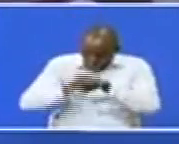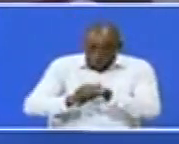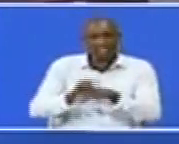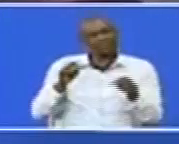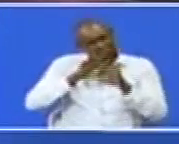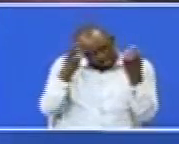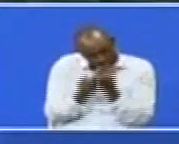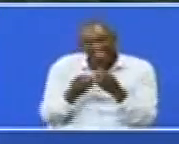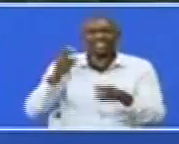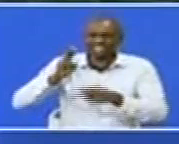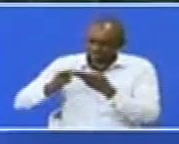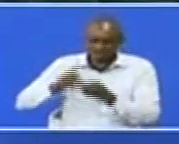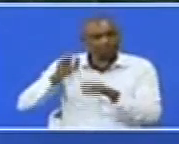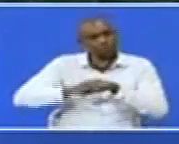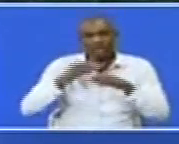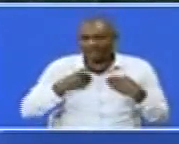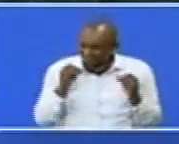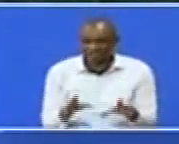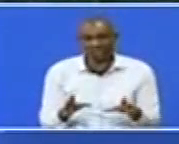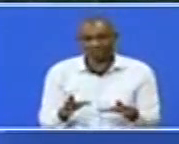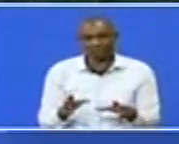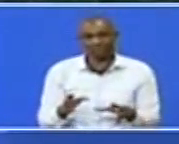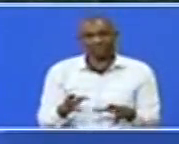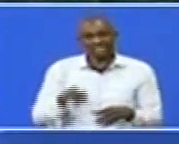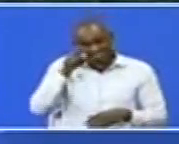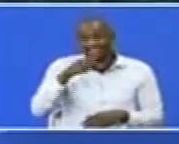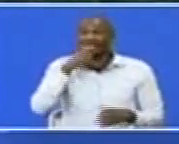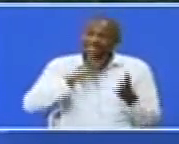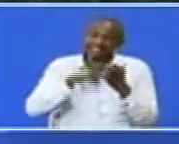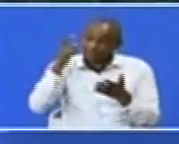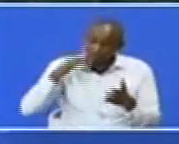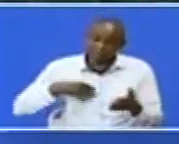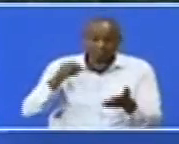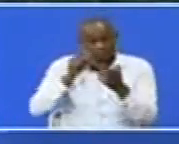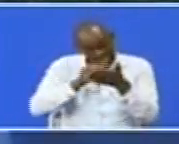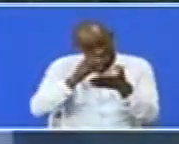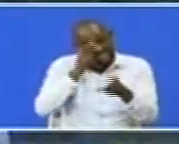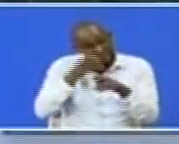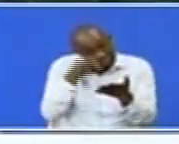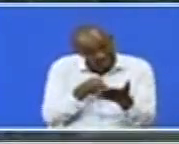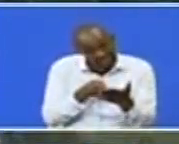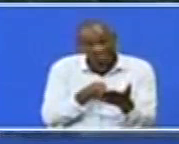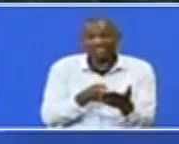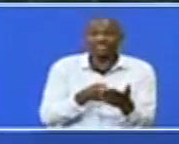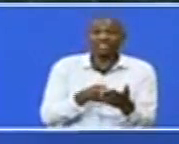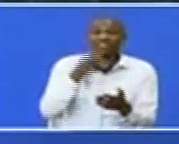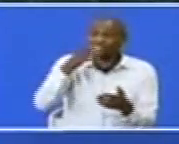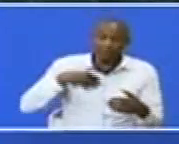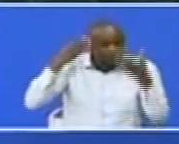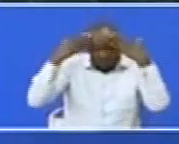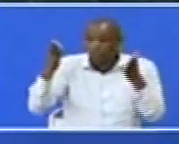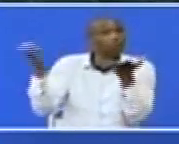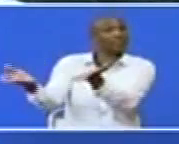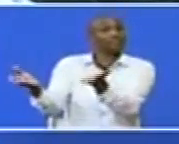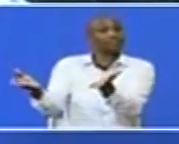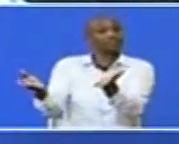na familia hiyo. Hiyo barua imeletwa, imeandikwa, yule watu wameandikwa ni wala hata tuachui hapa,